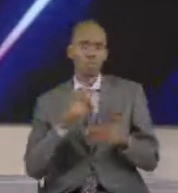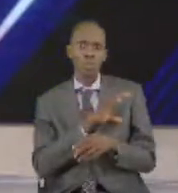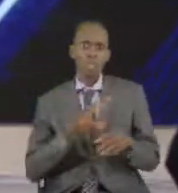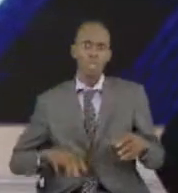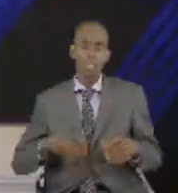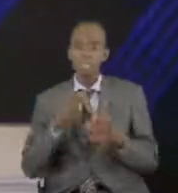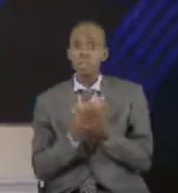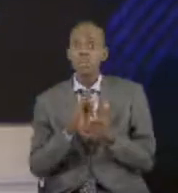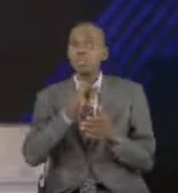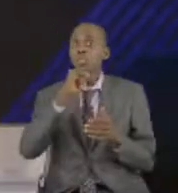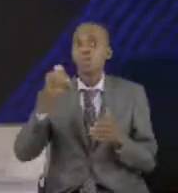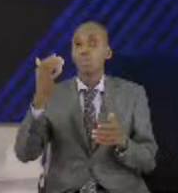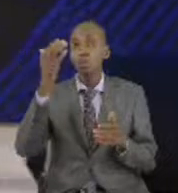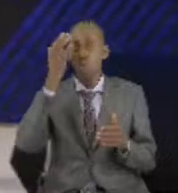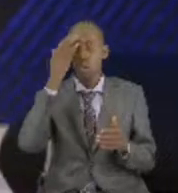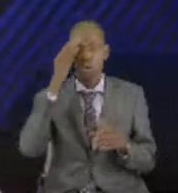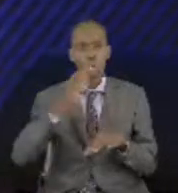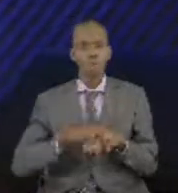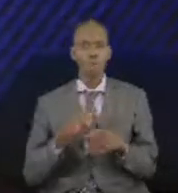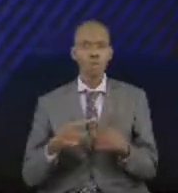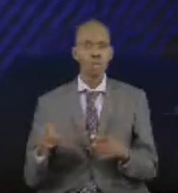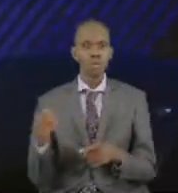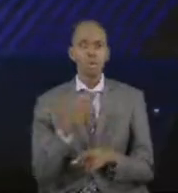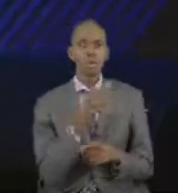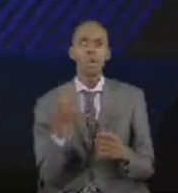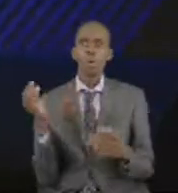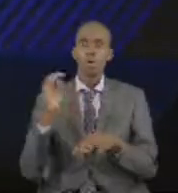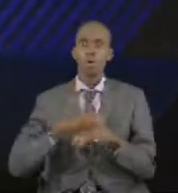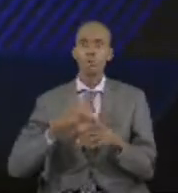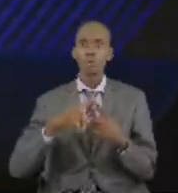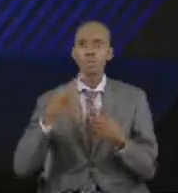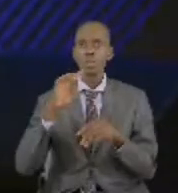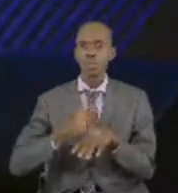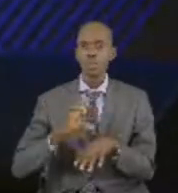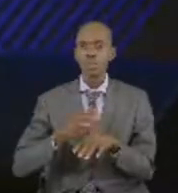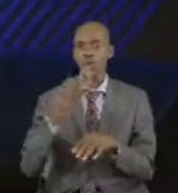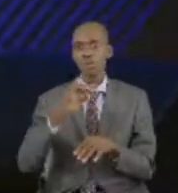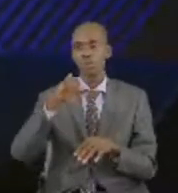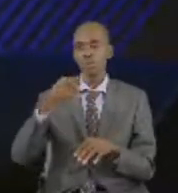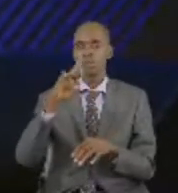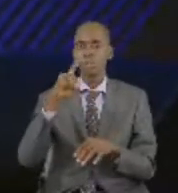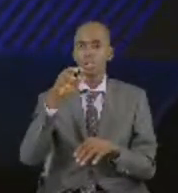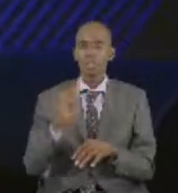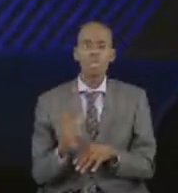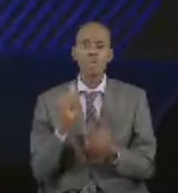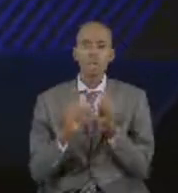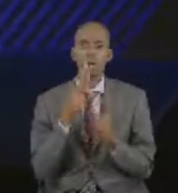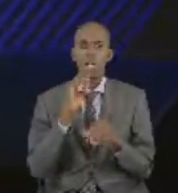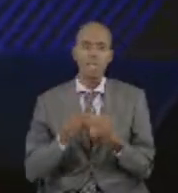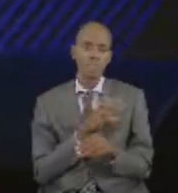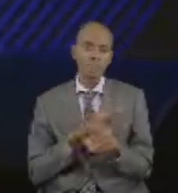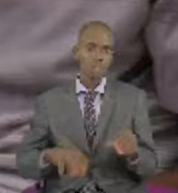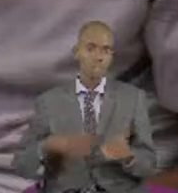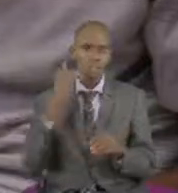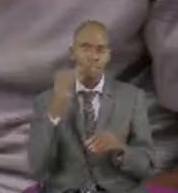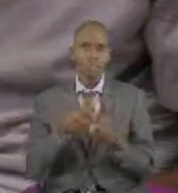Il dit, il n'était pas connu par ces églises-là. Il dit, oh, j'étais, verset 22, oh, j'étais inconnu